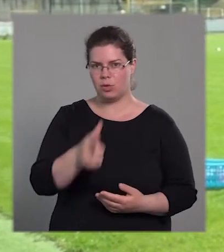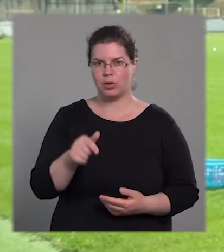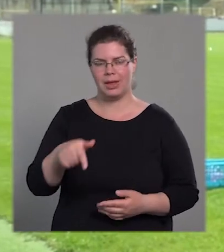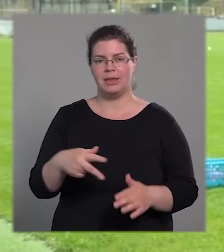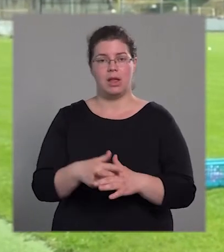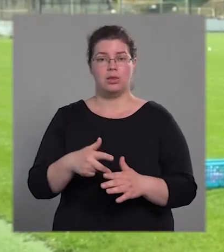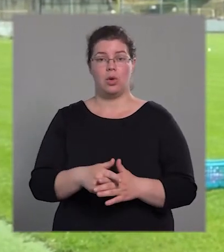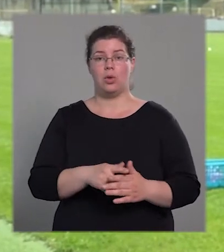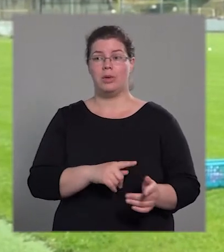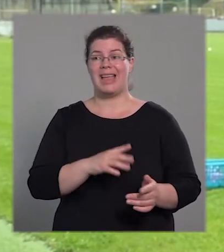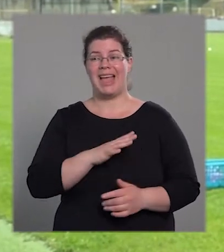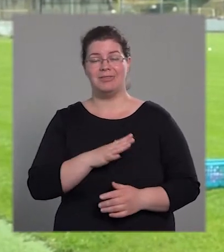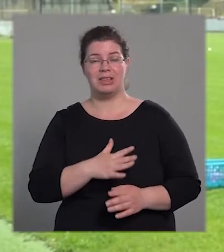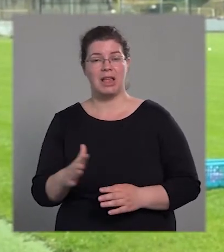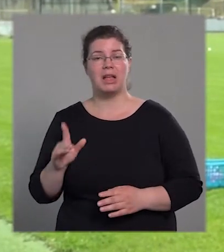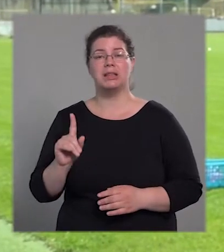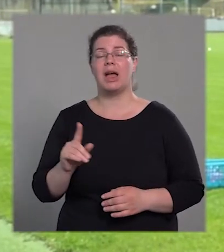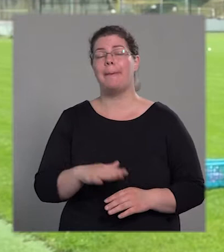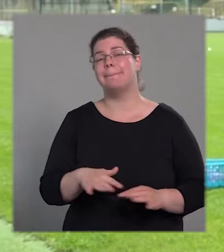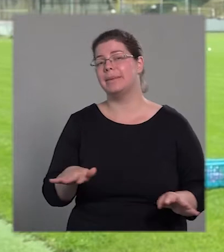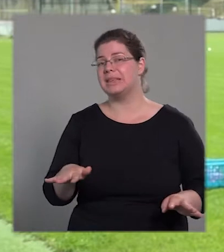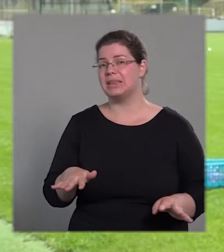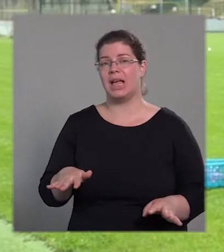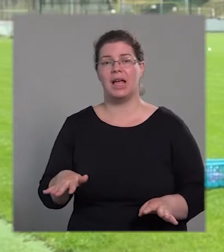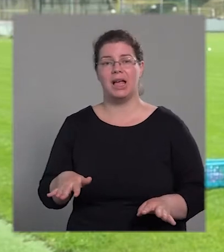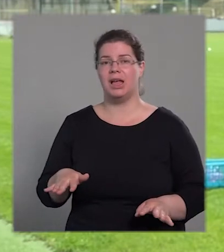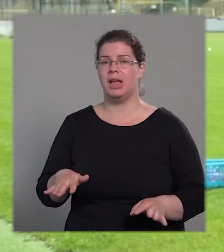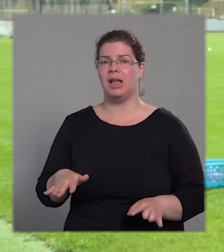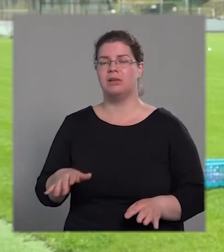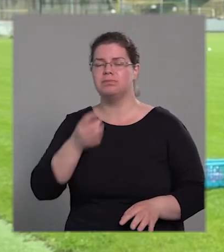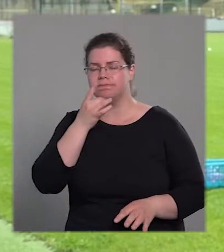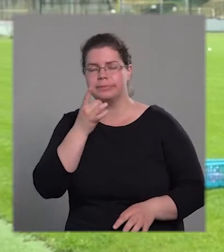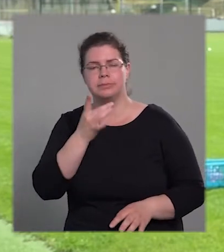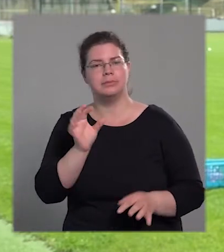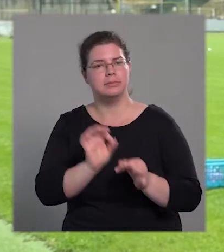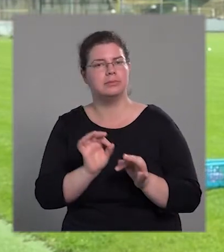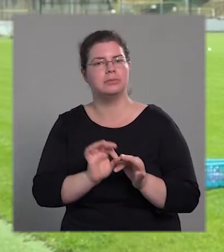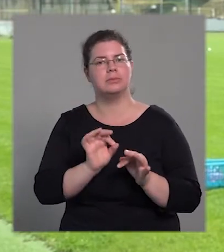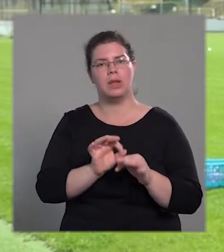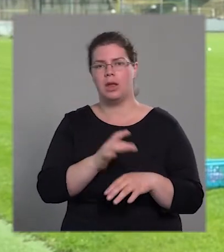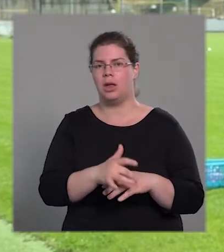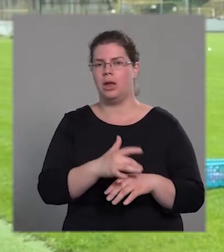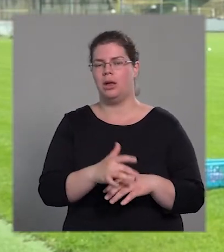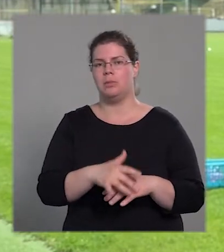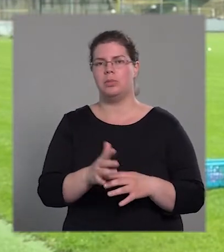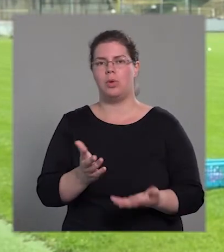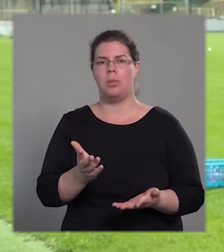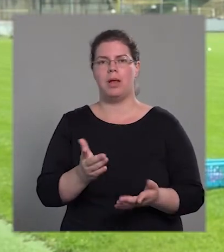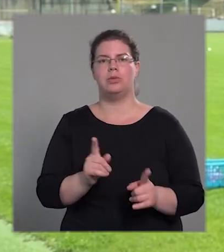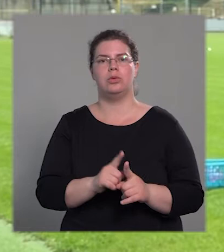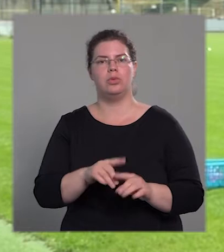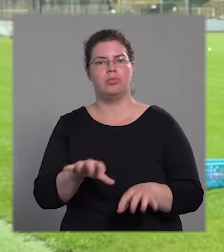dolgot átvészelni, de mindent precízen, pontosan próbálunk úgy